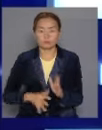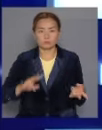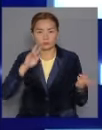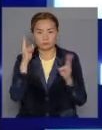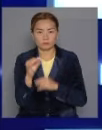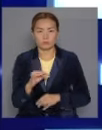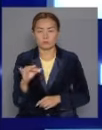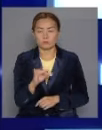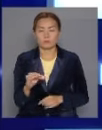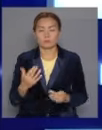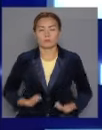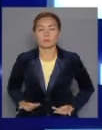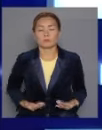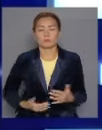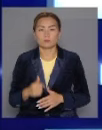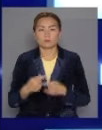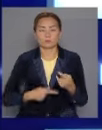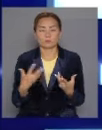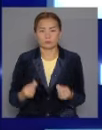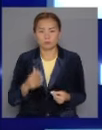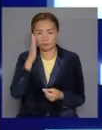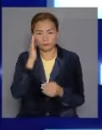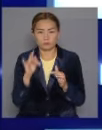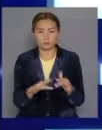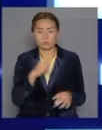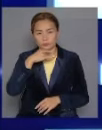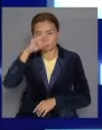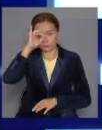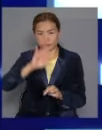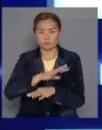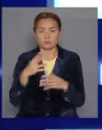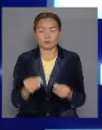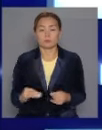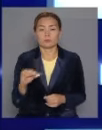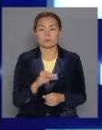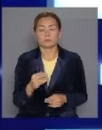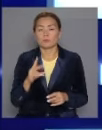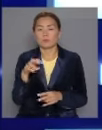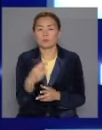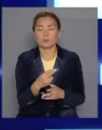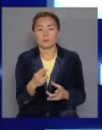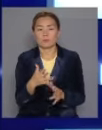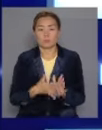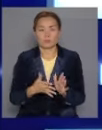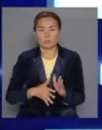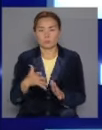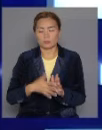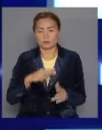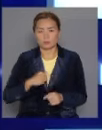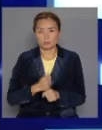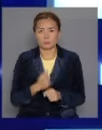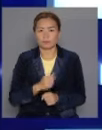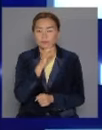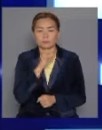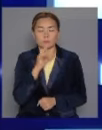популяризации истории жизни творческого наследия великого деятеля казахского КЮЯ, историка этнографических и археологических исследований